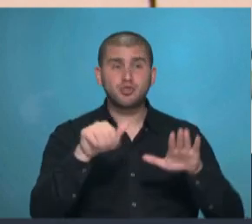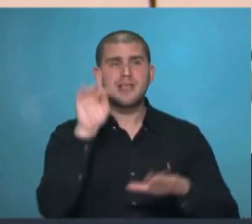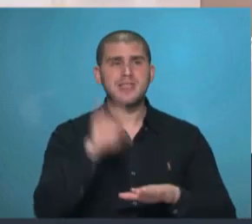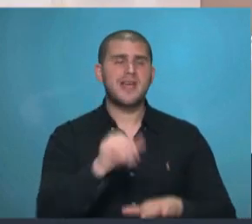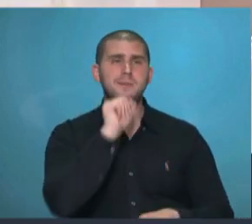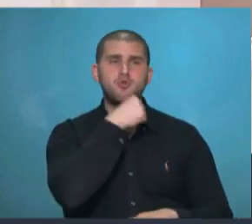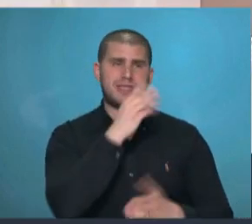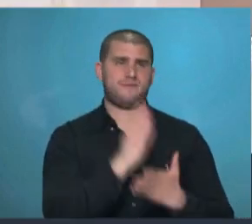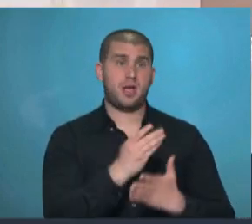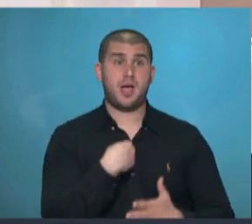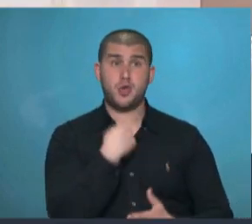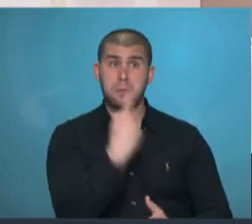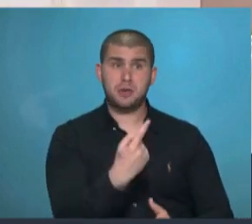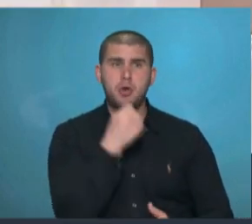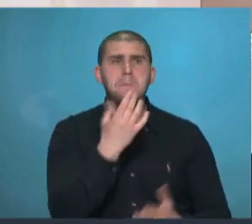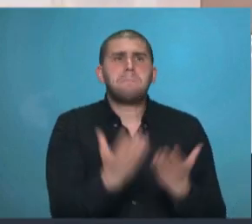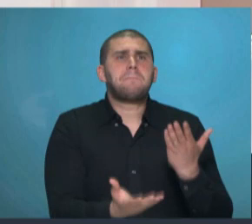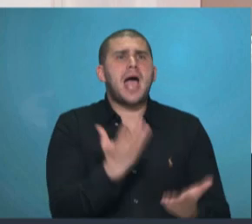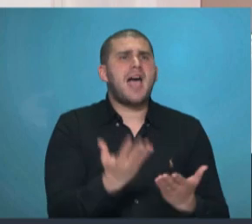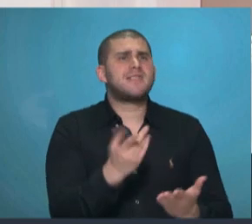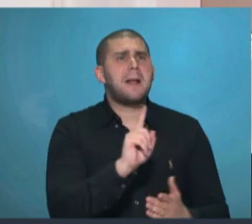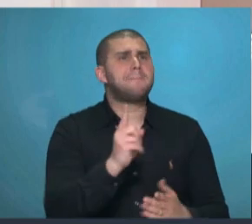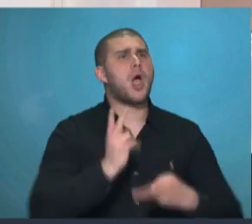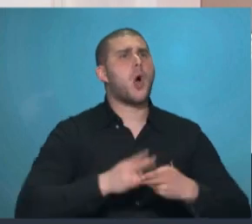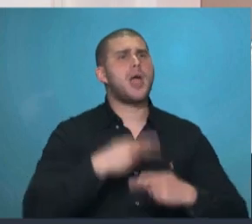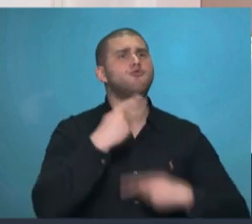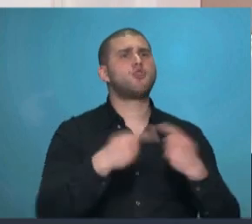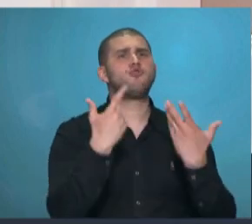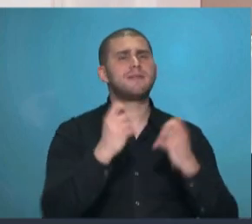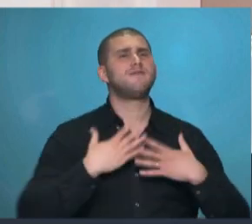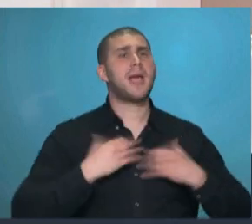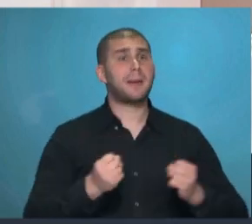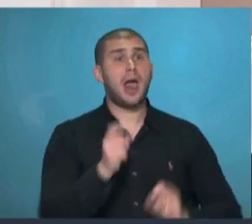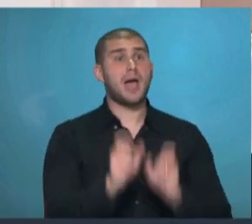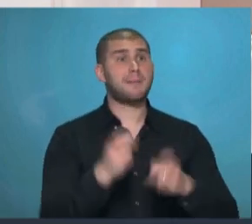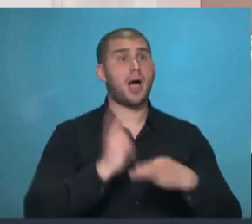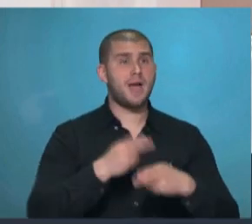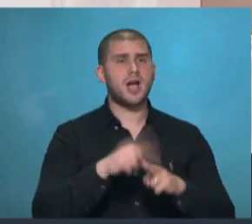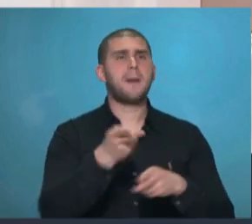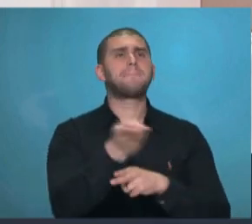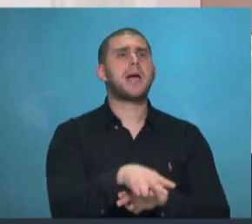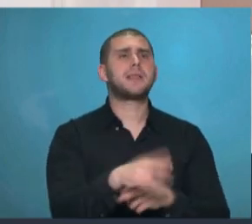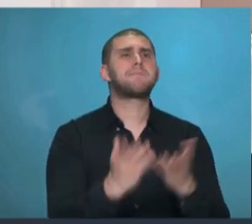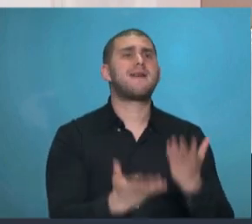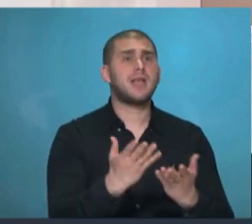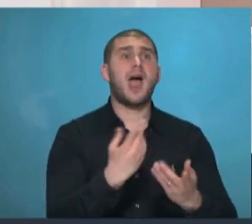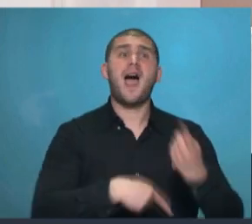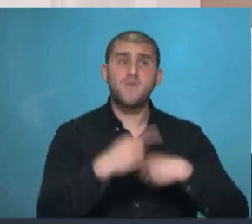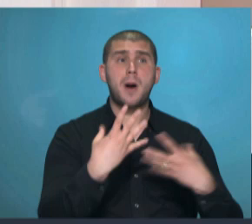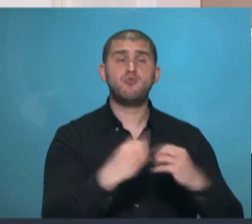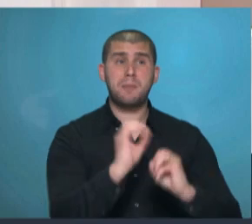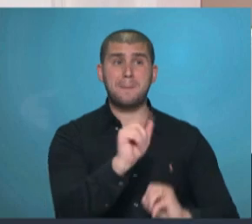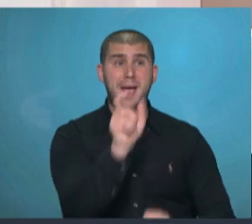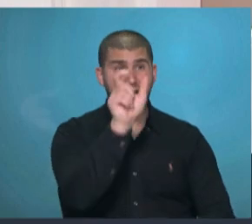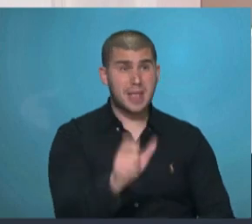התיישנה. ואני אומר, מה ההבדל בין מישהו שחלה בשנות ה-70 ועברי למישהו שחלה והלך לעולמו? להפך, המשפחה של